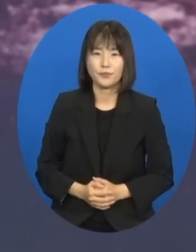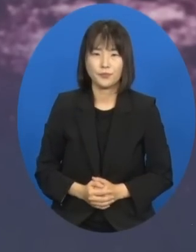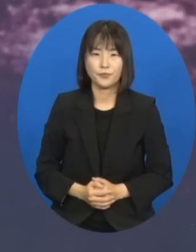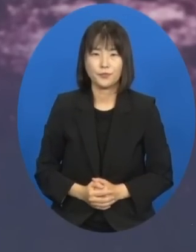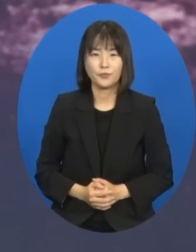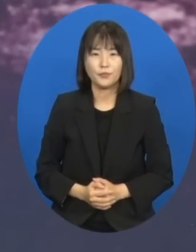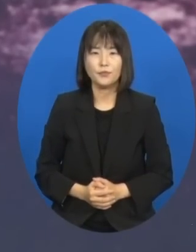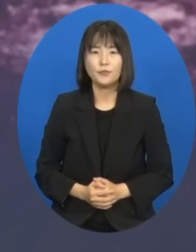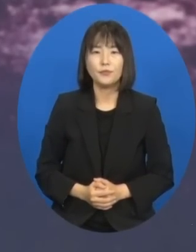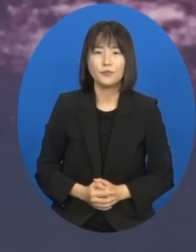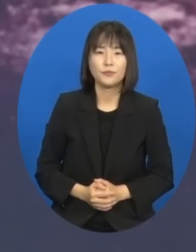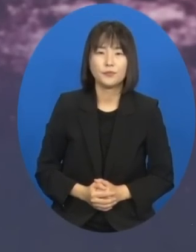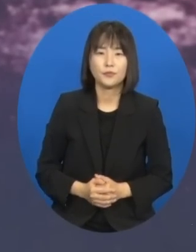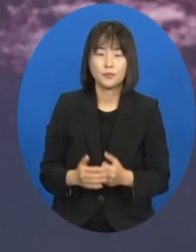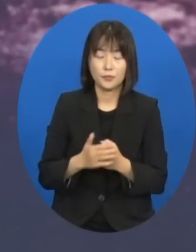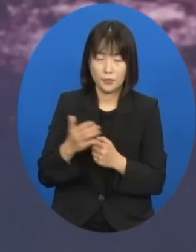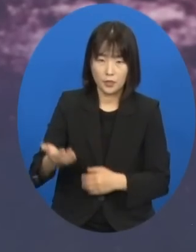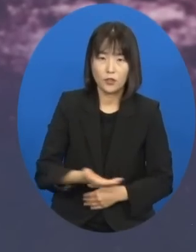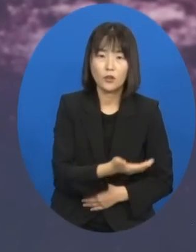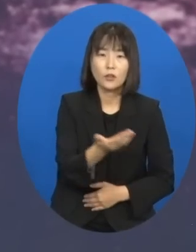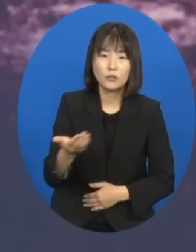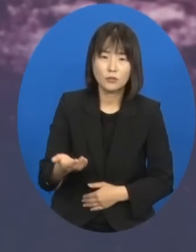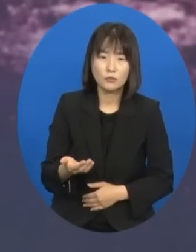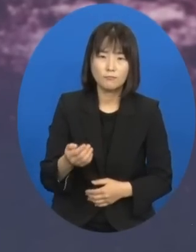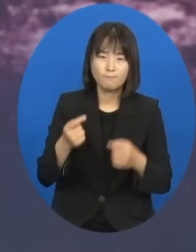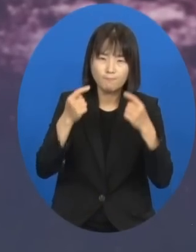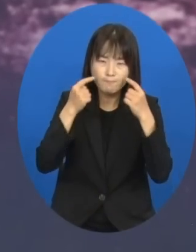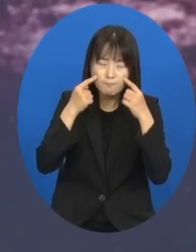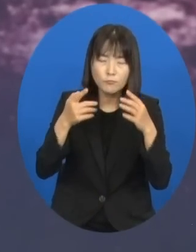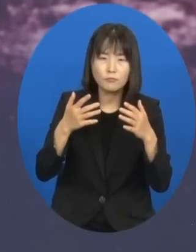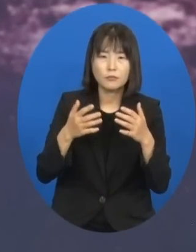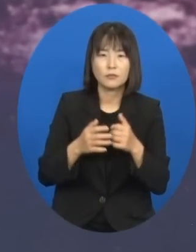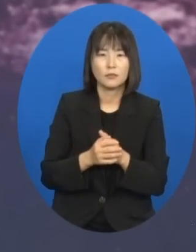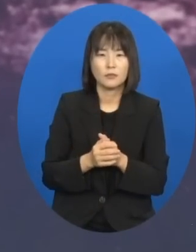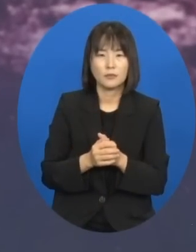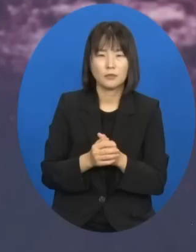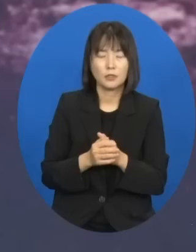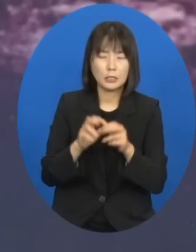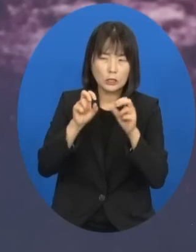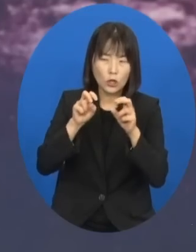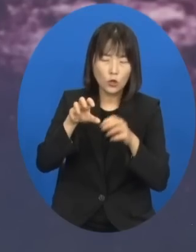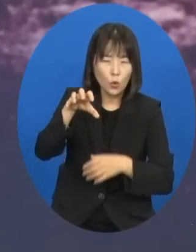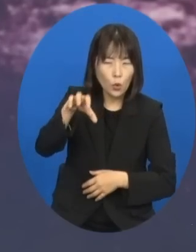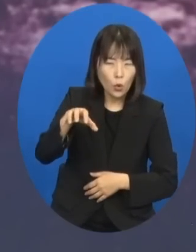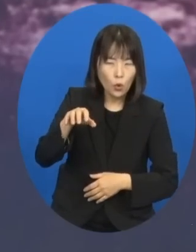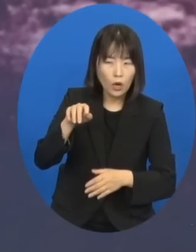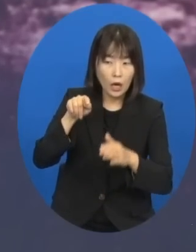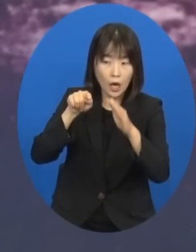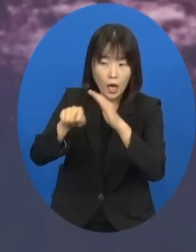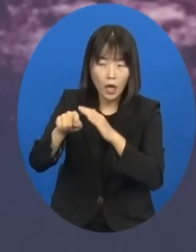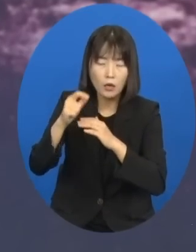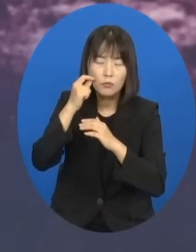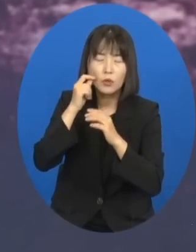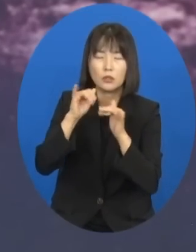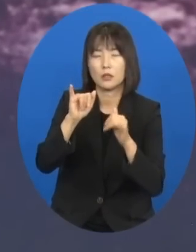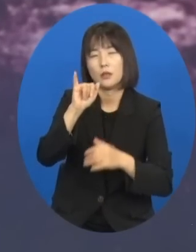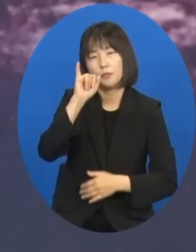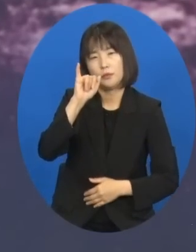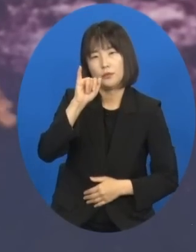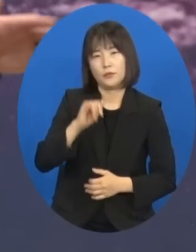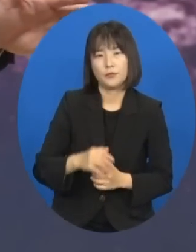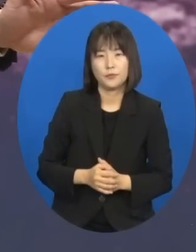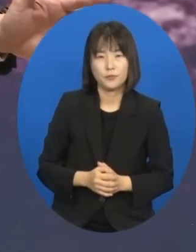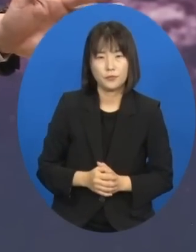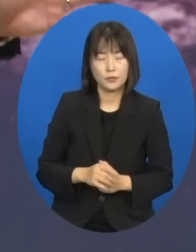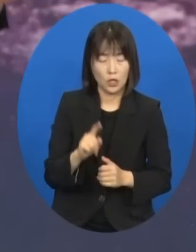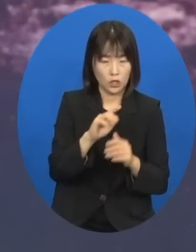그래서 여러분 중에 분명히 그런 분들도 계실 거예요. 선교지에 못 가시는 분들이 계실 거예요. 어떤 분들은요